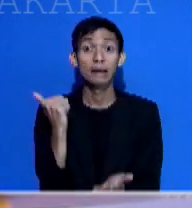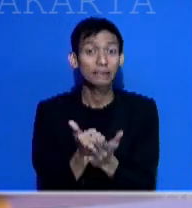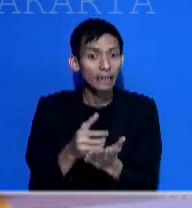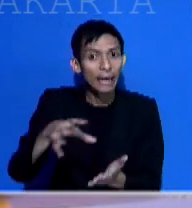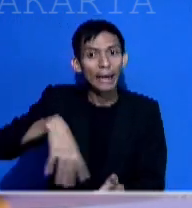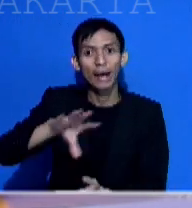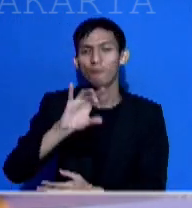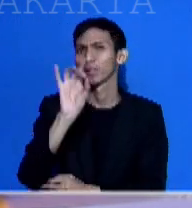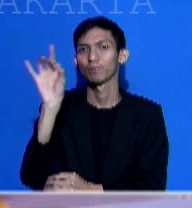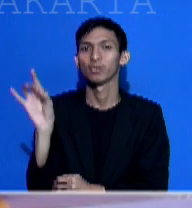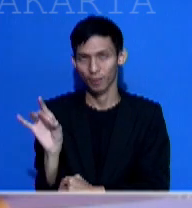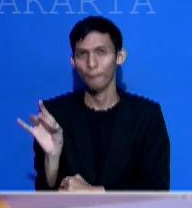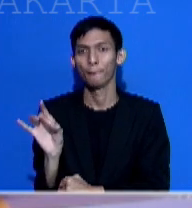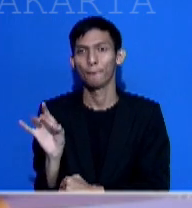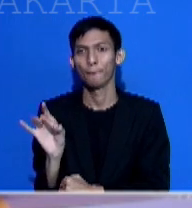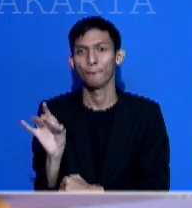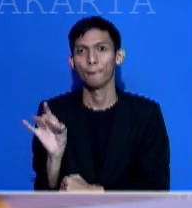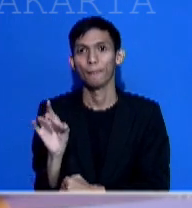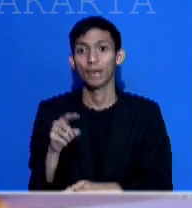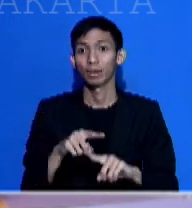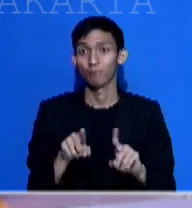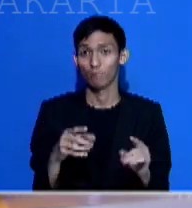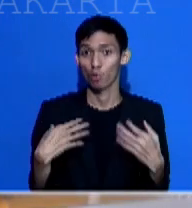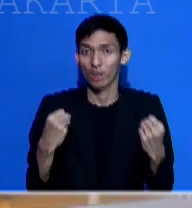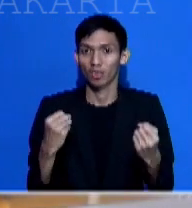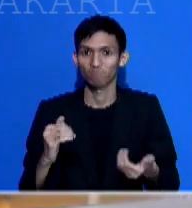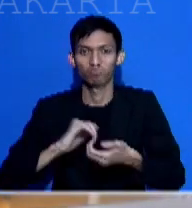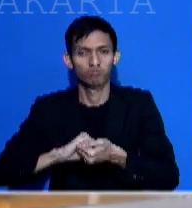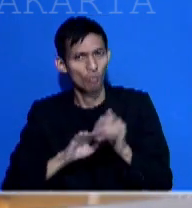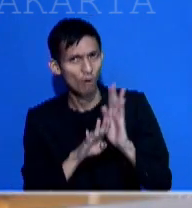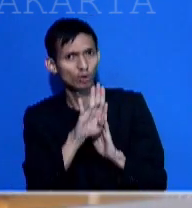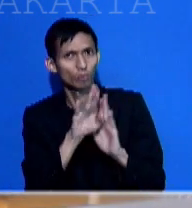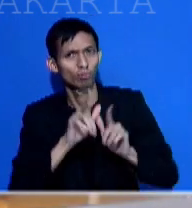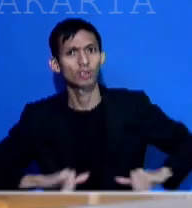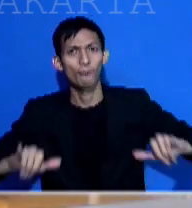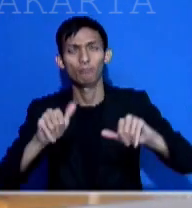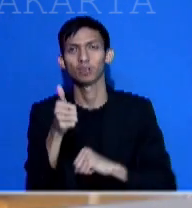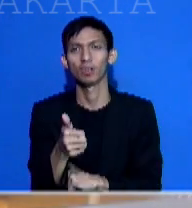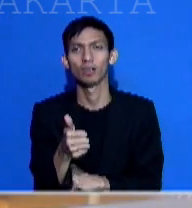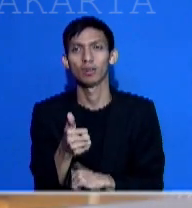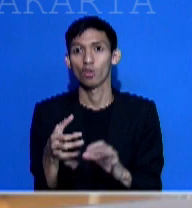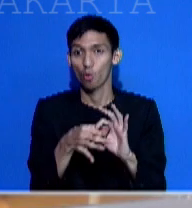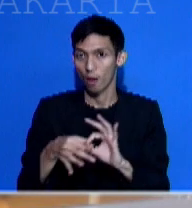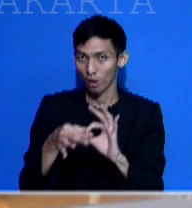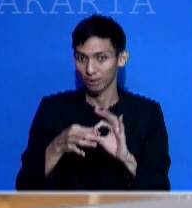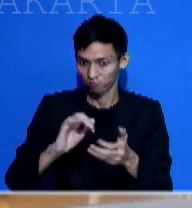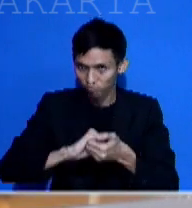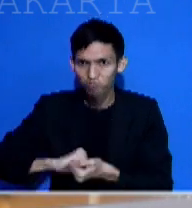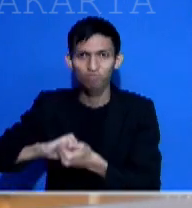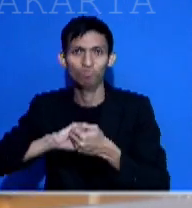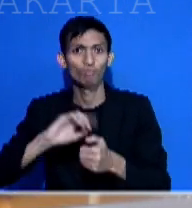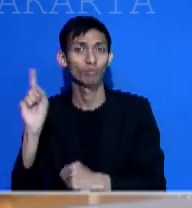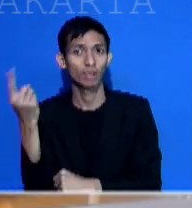dan anggotanya, sehingga menguatkan semangat persatuan untuk maju bersama. Dengan bersinergi dan berkolaborasi bersama pemerintah daerah